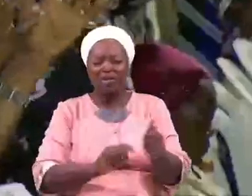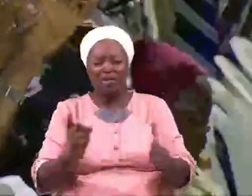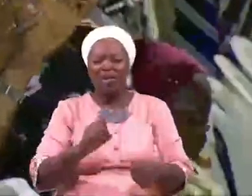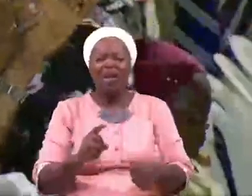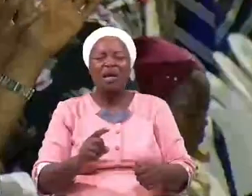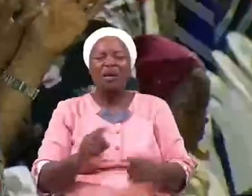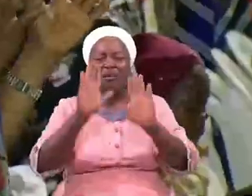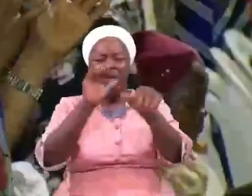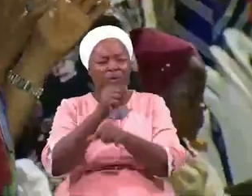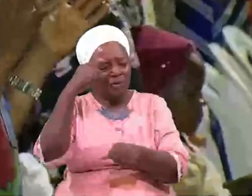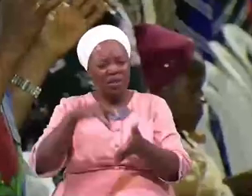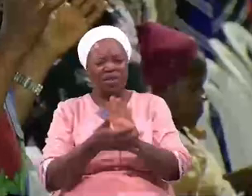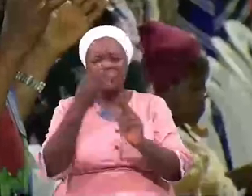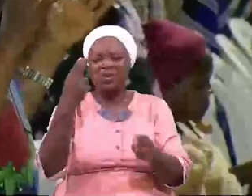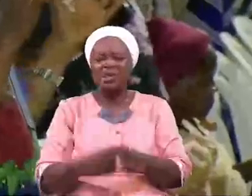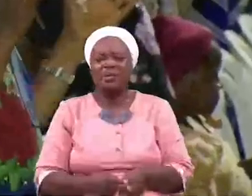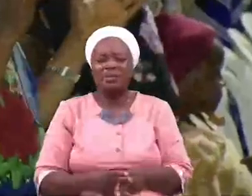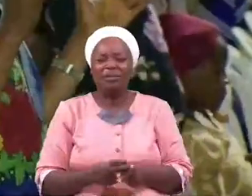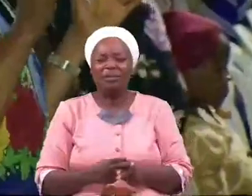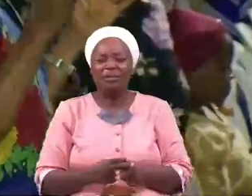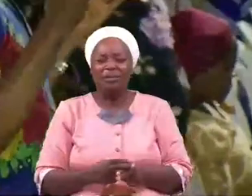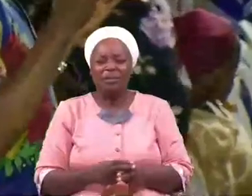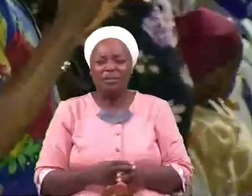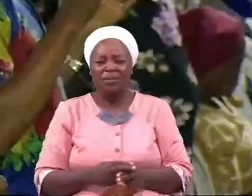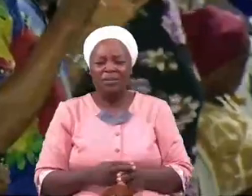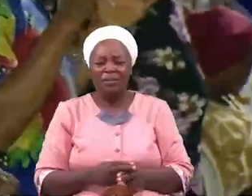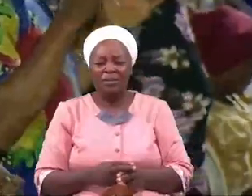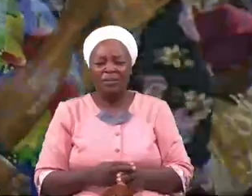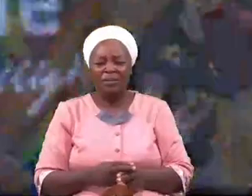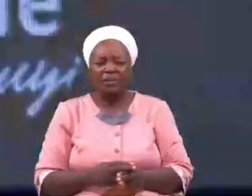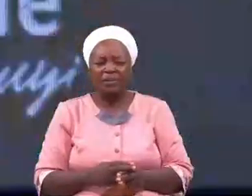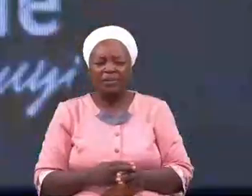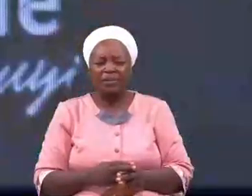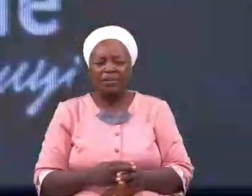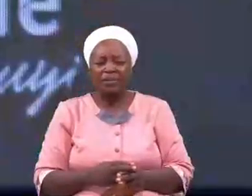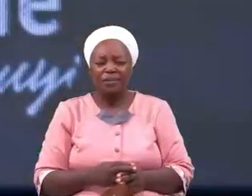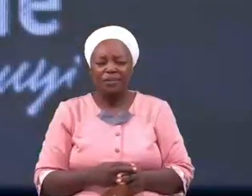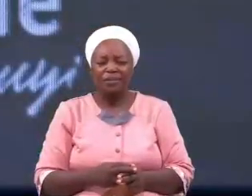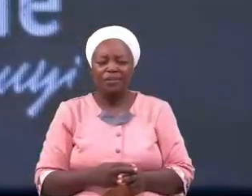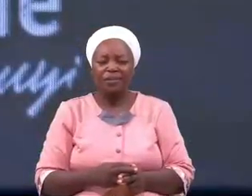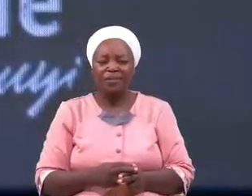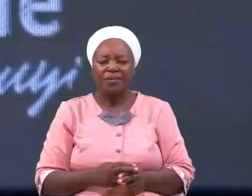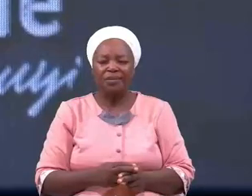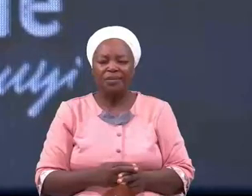Partout devant moi, derrière moi, partout qu'il y ait des miracles pour vous.